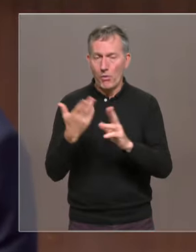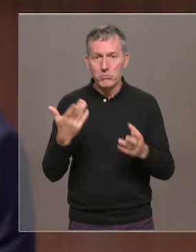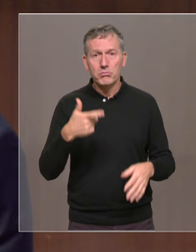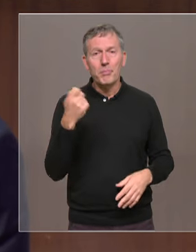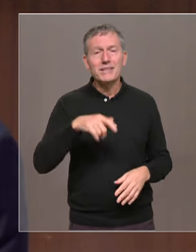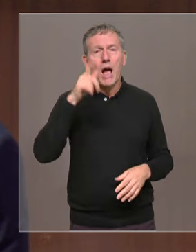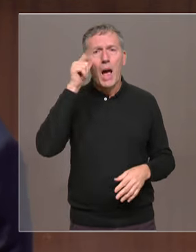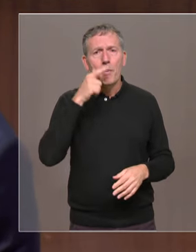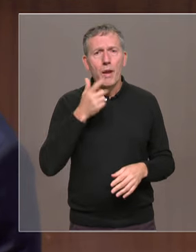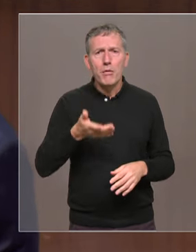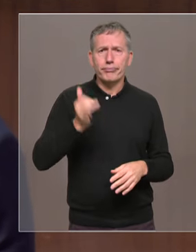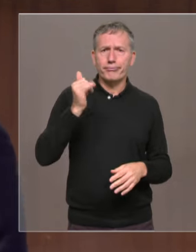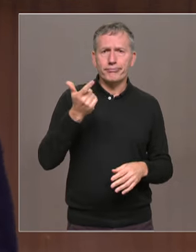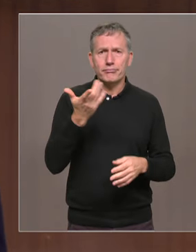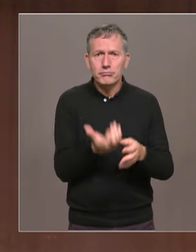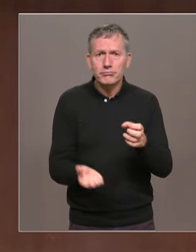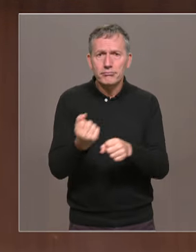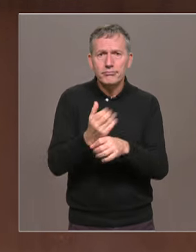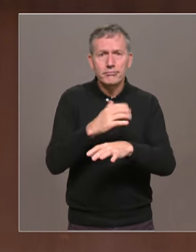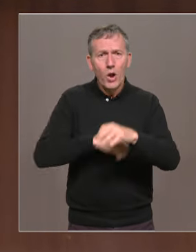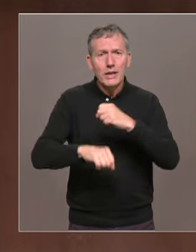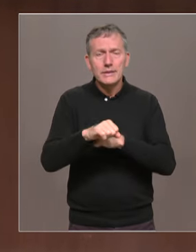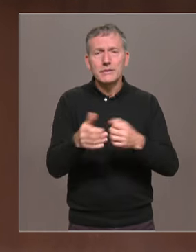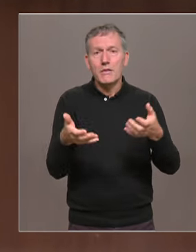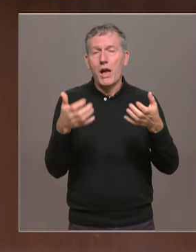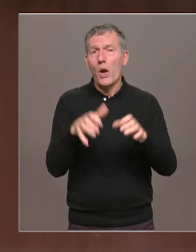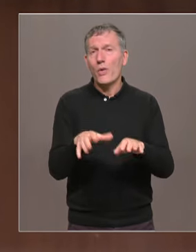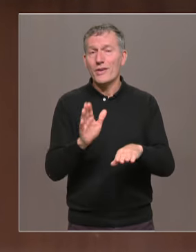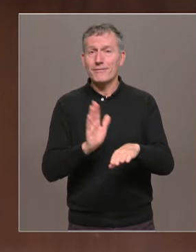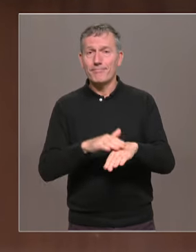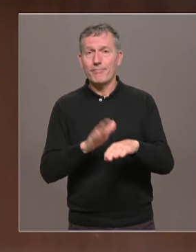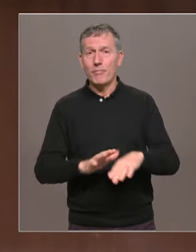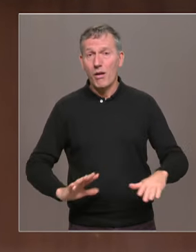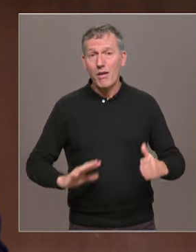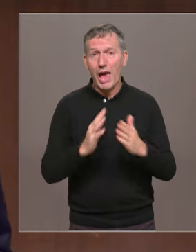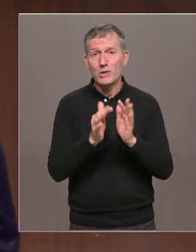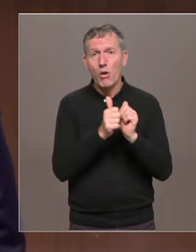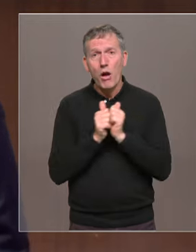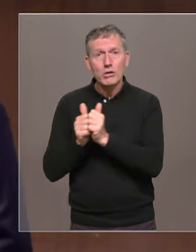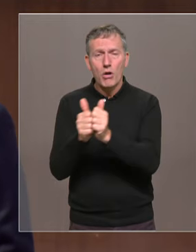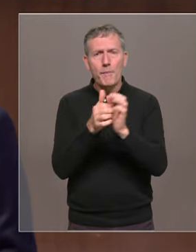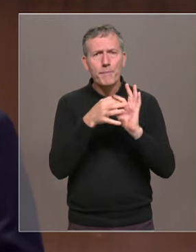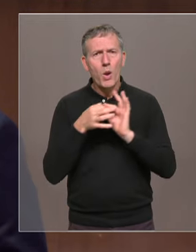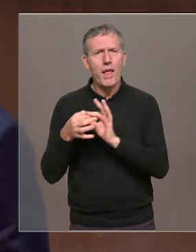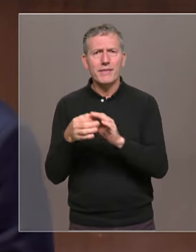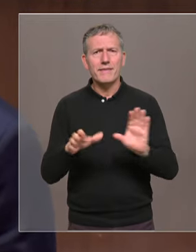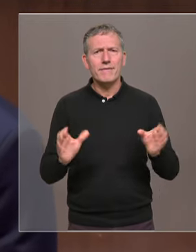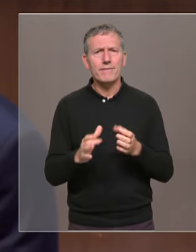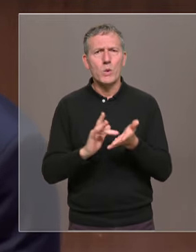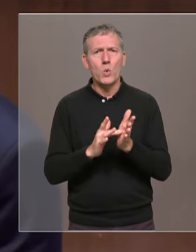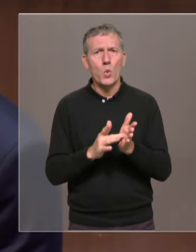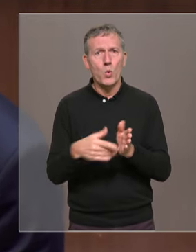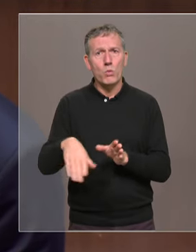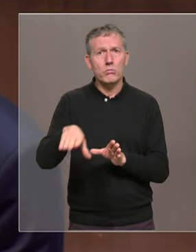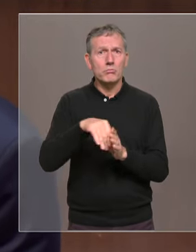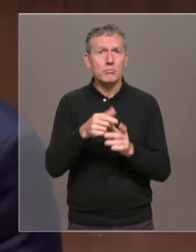pris cette initiative d'une réunion et a appelé à un sursaut collectif de la part des partenaires de